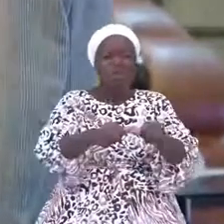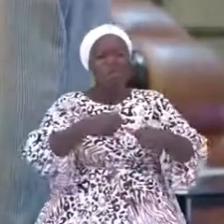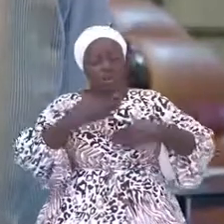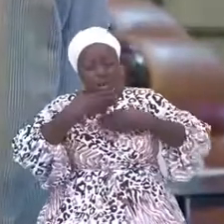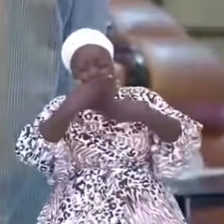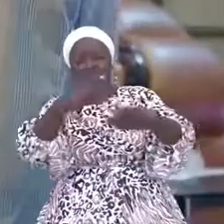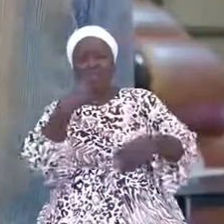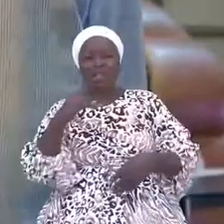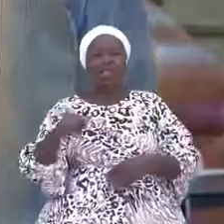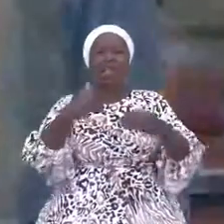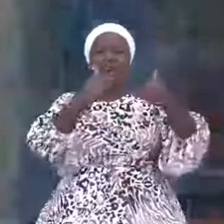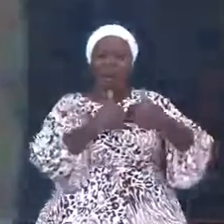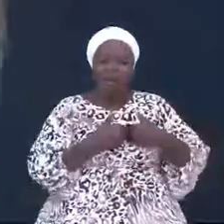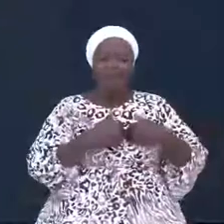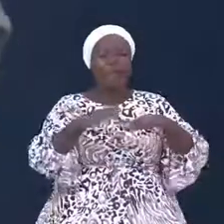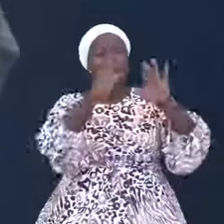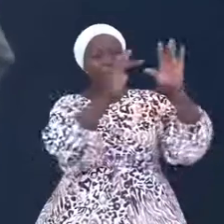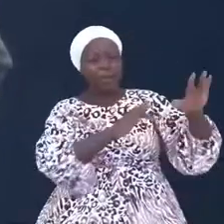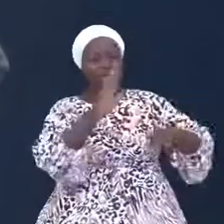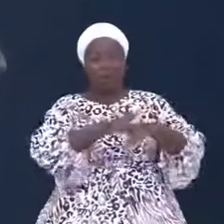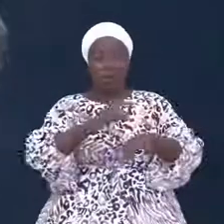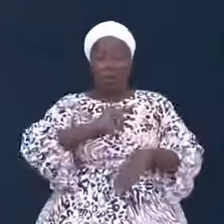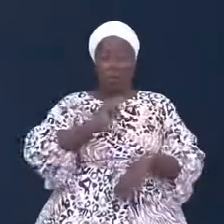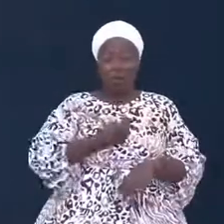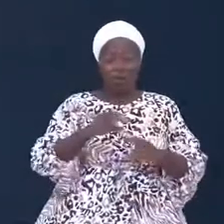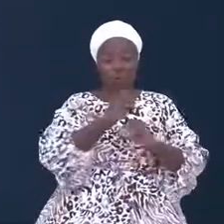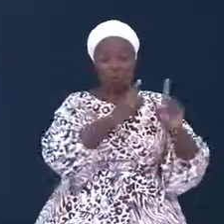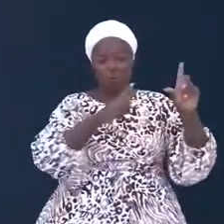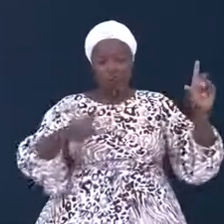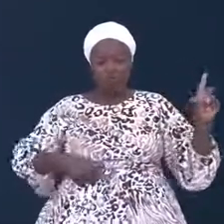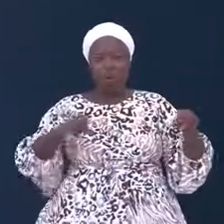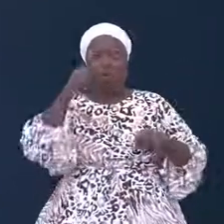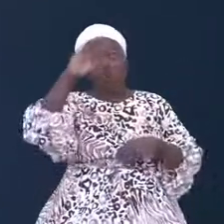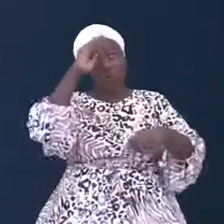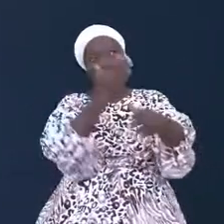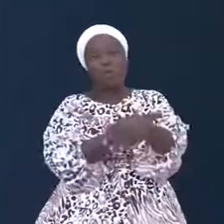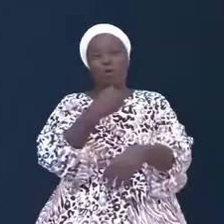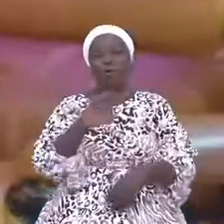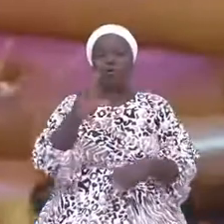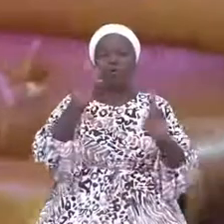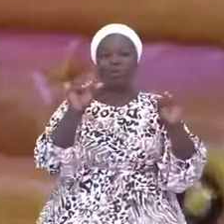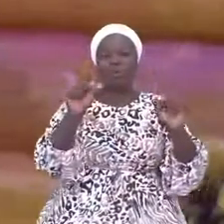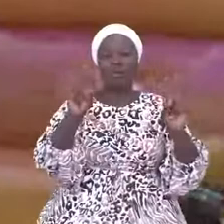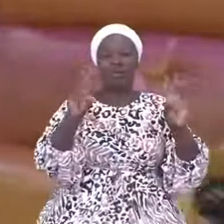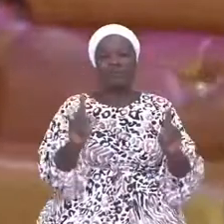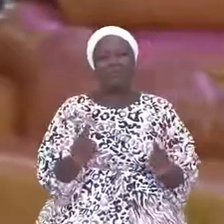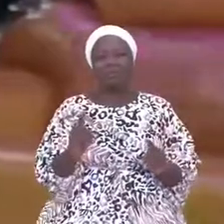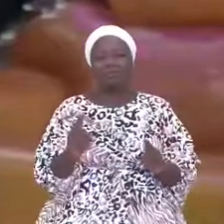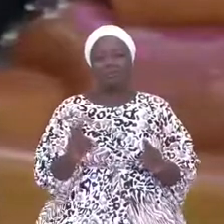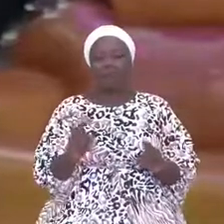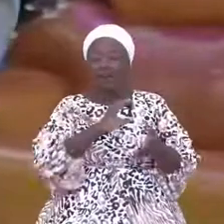Jésus. Alors il criait plus fort, aie pitié de nous, fais-nous miséricorde, Seigneur, fils